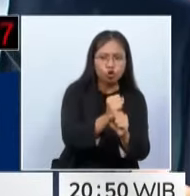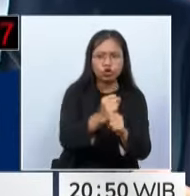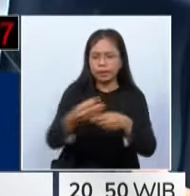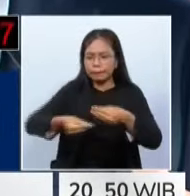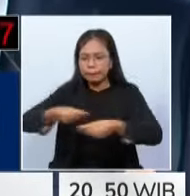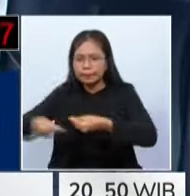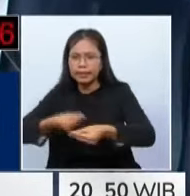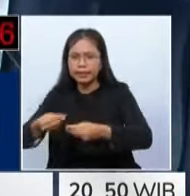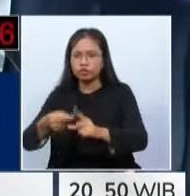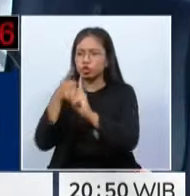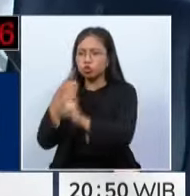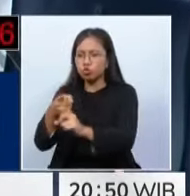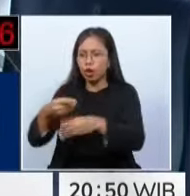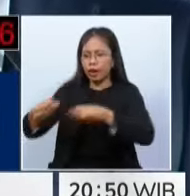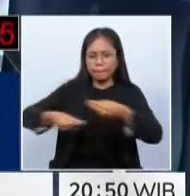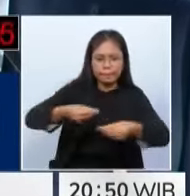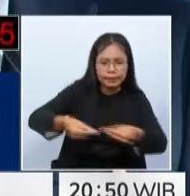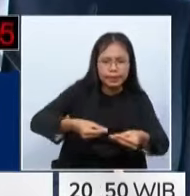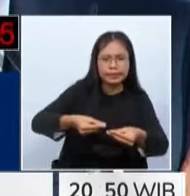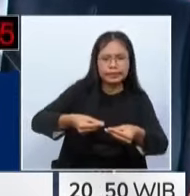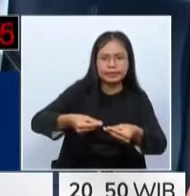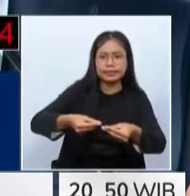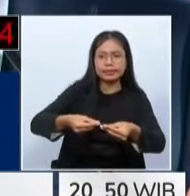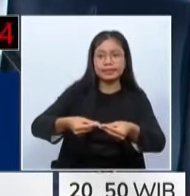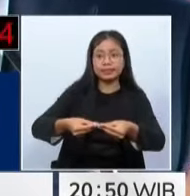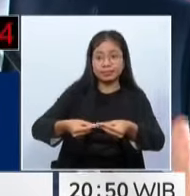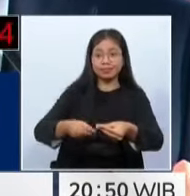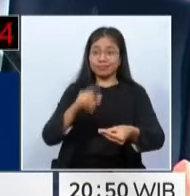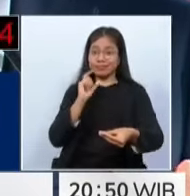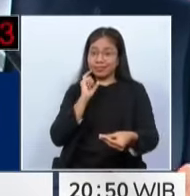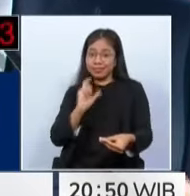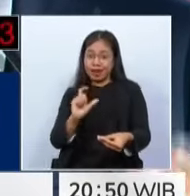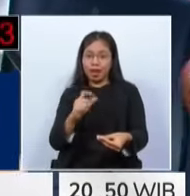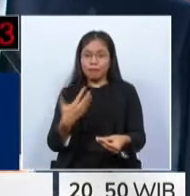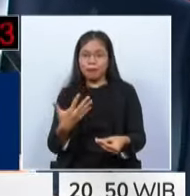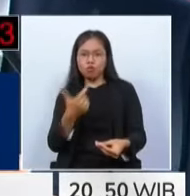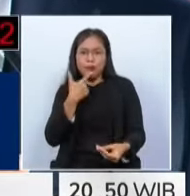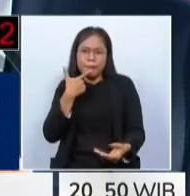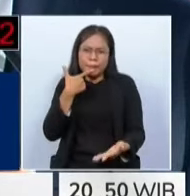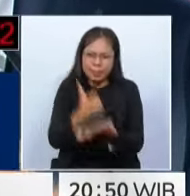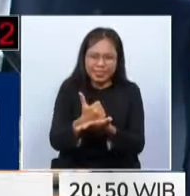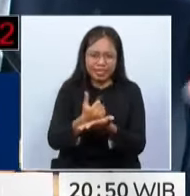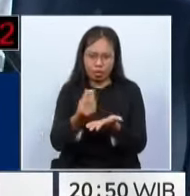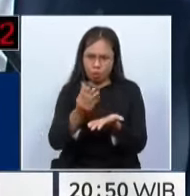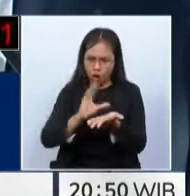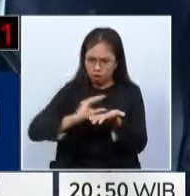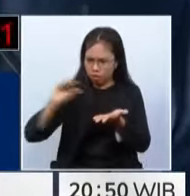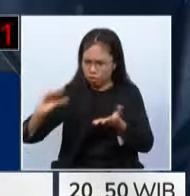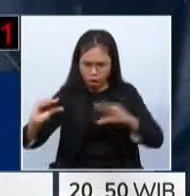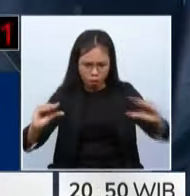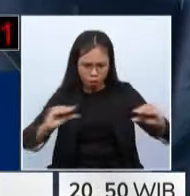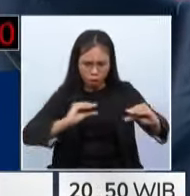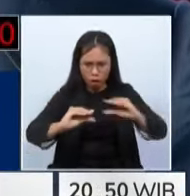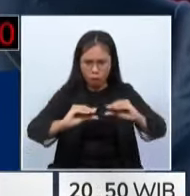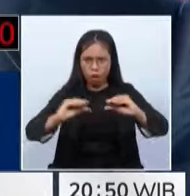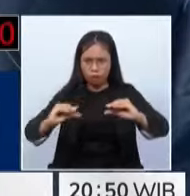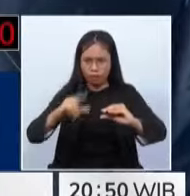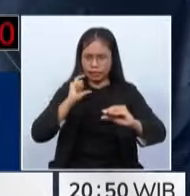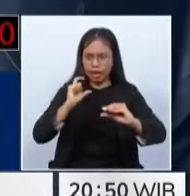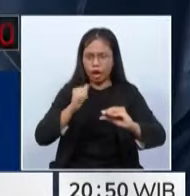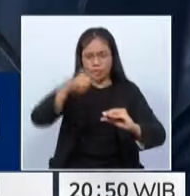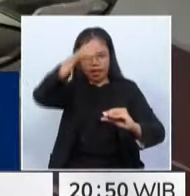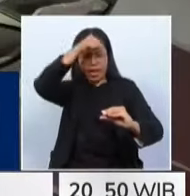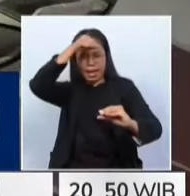dengan cara seperti itu meningkatkan alokasi itu satu hal mengefisienkan itu hal berikutnya yang harus kita kerjakan Terima